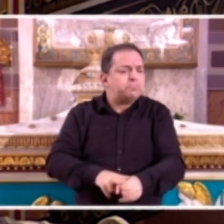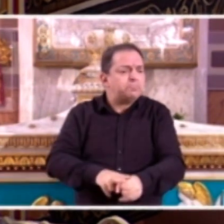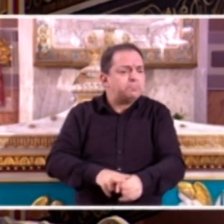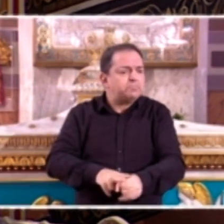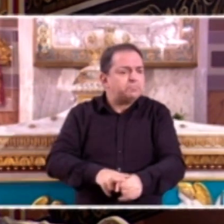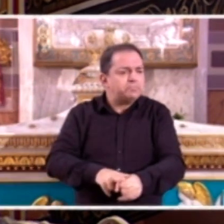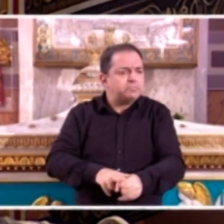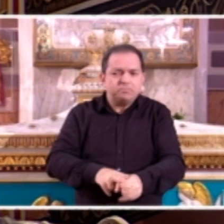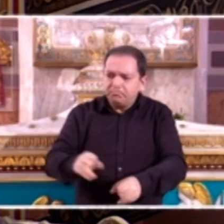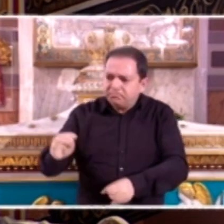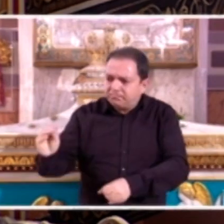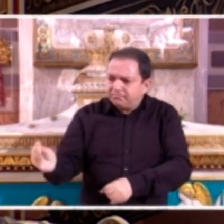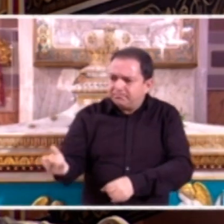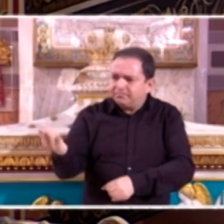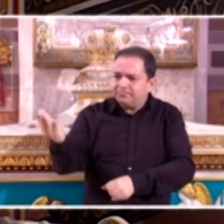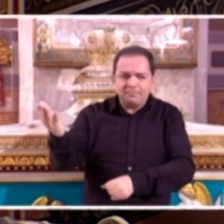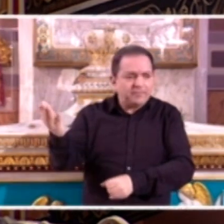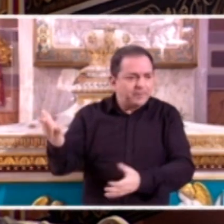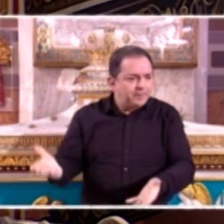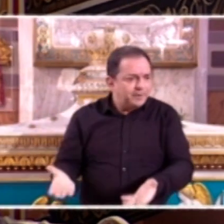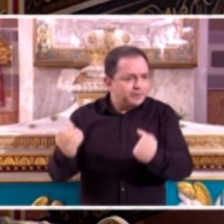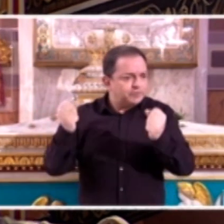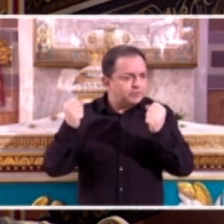νεκρόσιν και